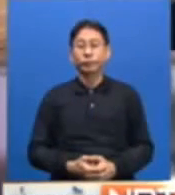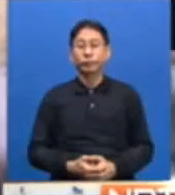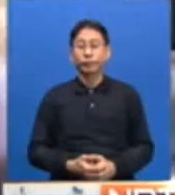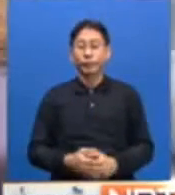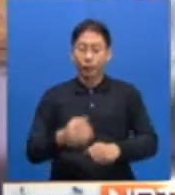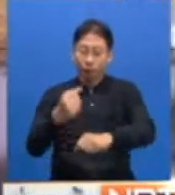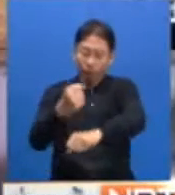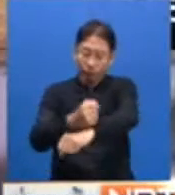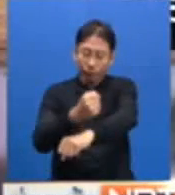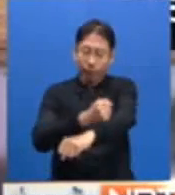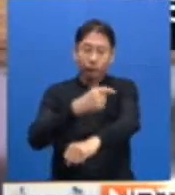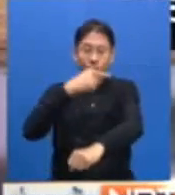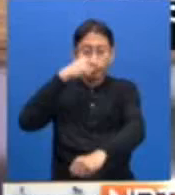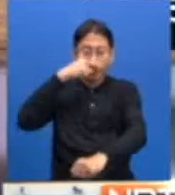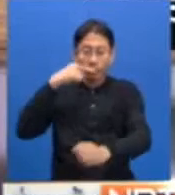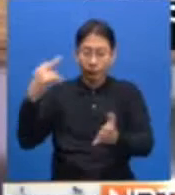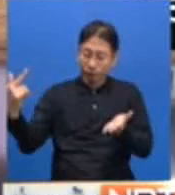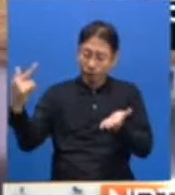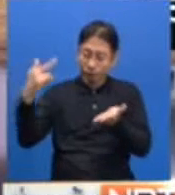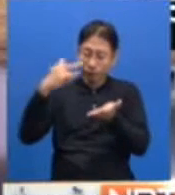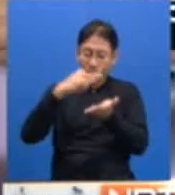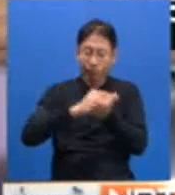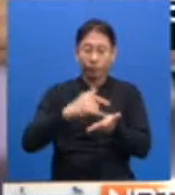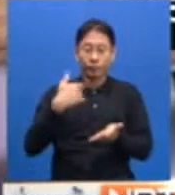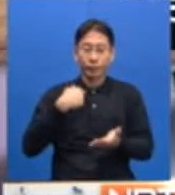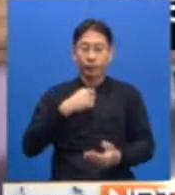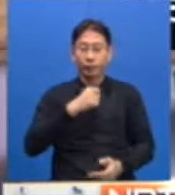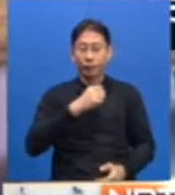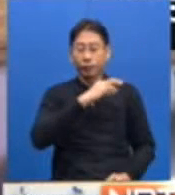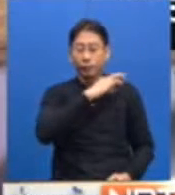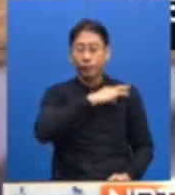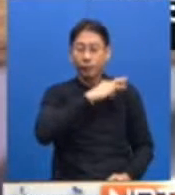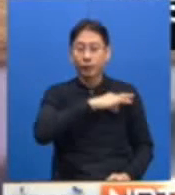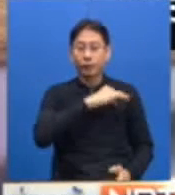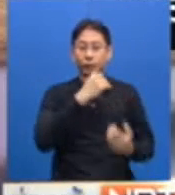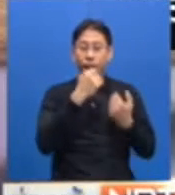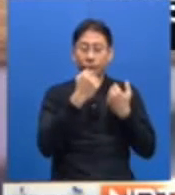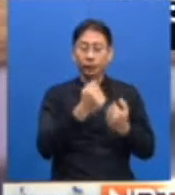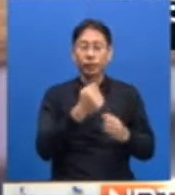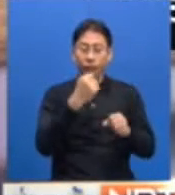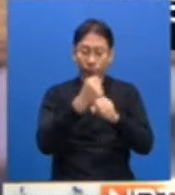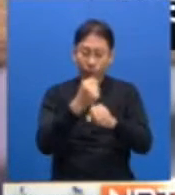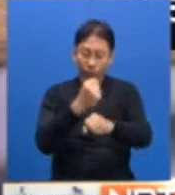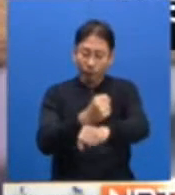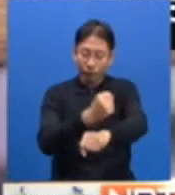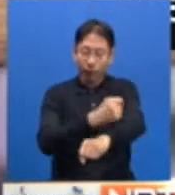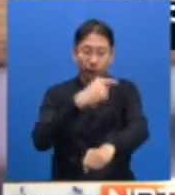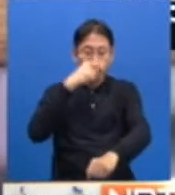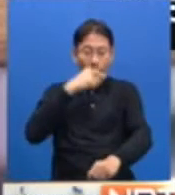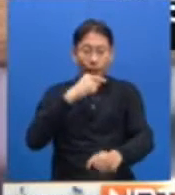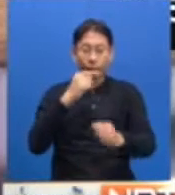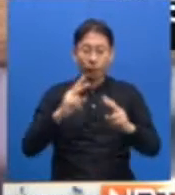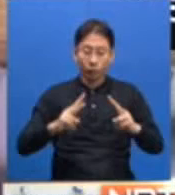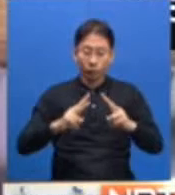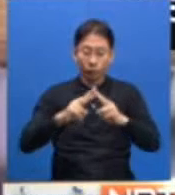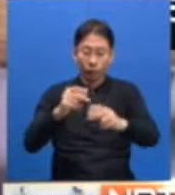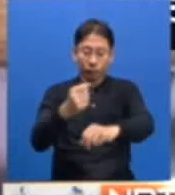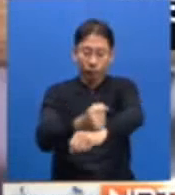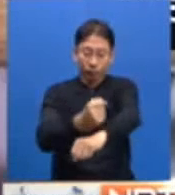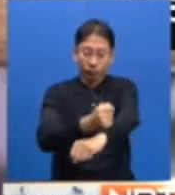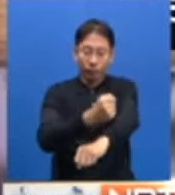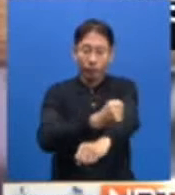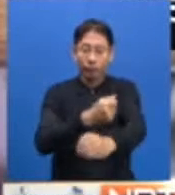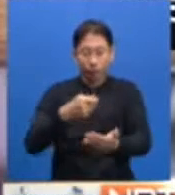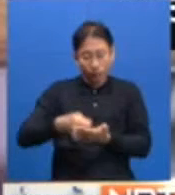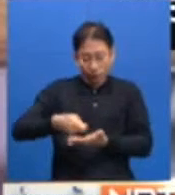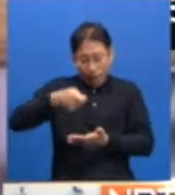ไทยในลิเบียที่เดินทางกลับส่วนใหญ่นะคะซึ่งเป็นสมาชิกของสำนักงานบริหารแรงงานไทยในต่างประเทศกระทรวงแรงงานค่ะได้ดำเนินการจ่